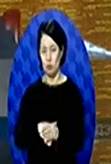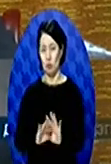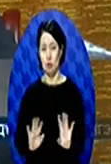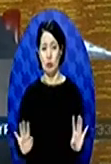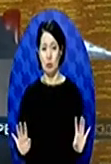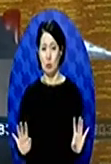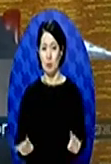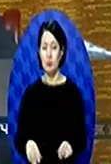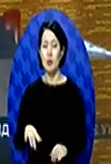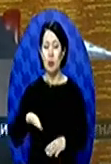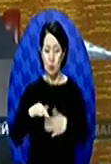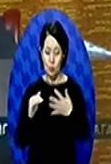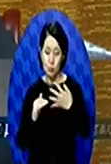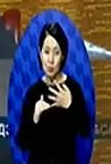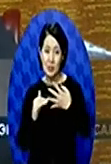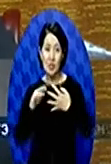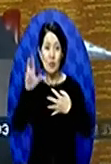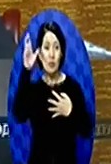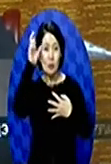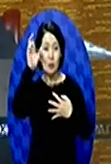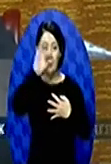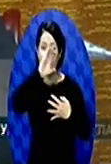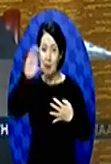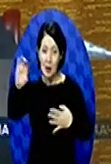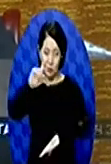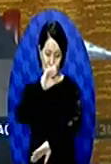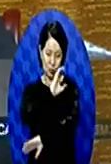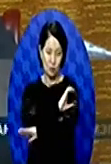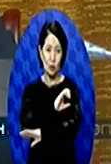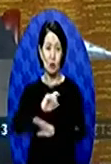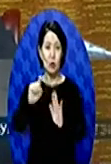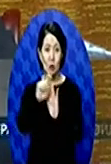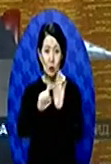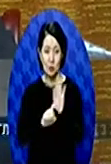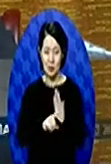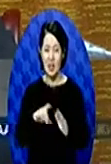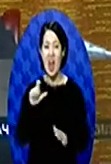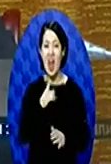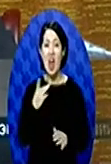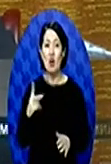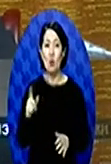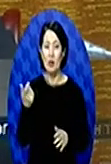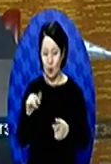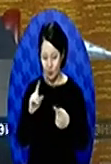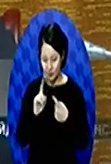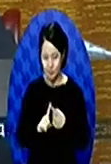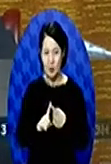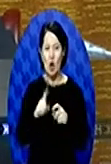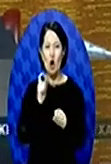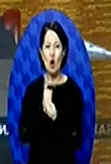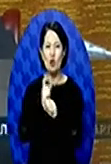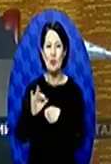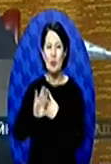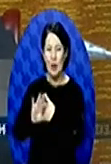шатны боловсруулалтын байгууллагуудын сургалтын хөтөлбөрт энэ эрүүл ахуй хөдөлмөрийн аюулгүй байдлын асуудлыг тусган хэрэгжүүлнэ гэдэг.